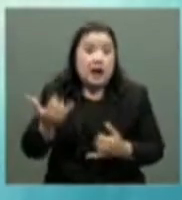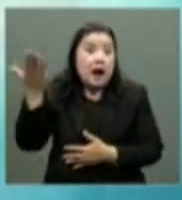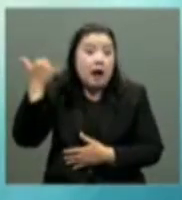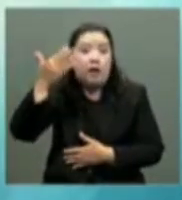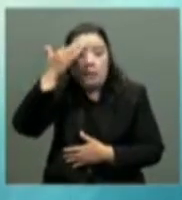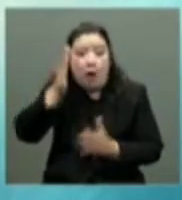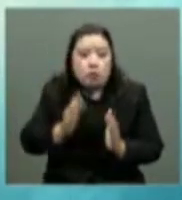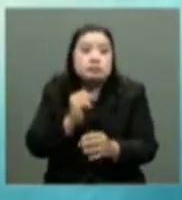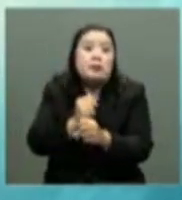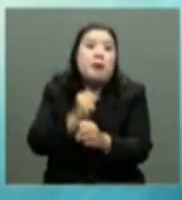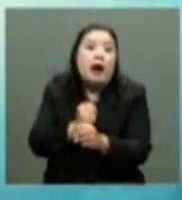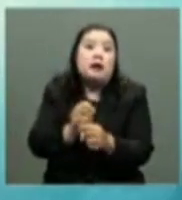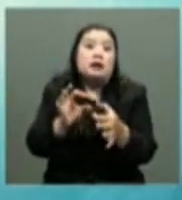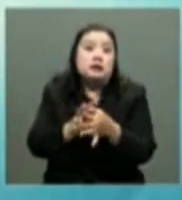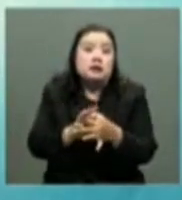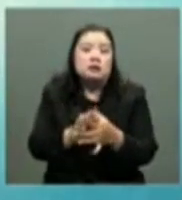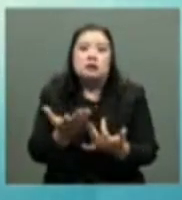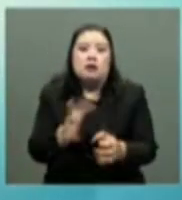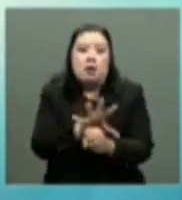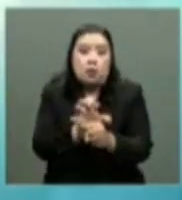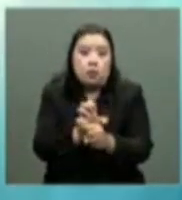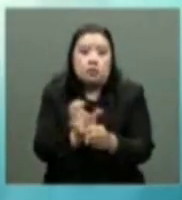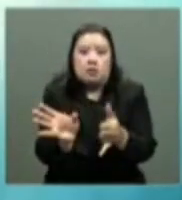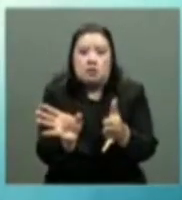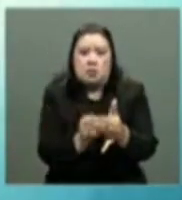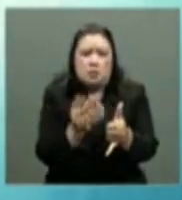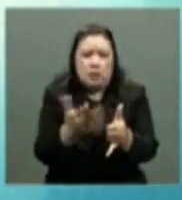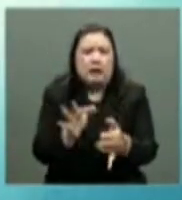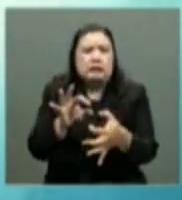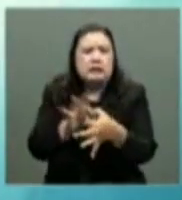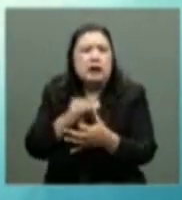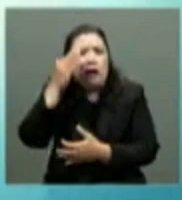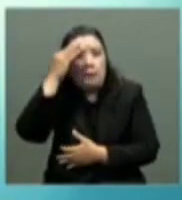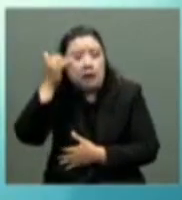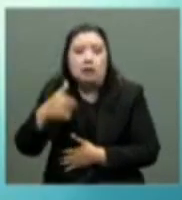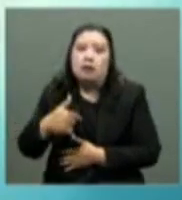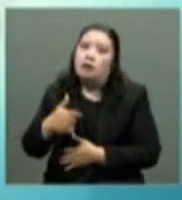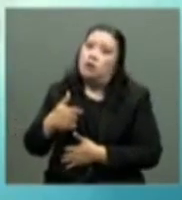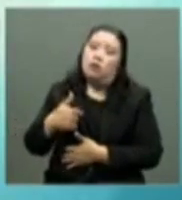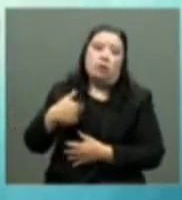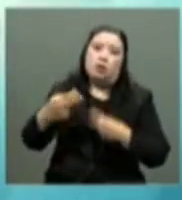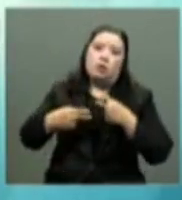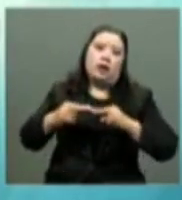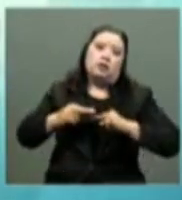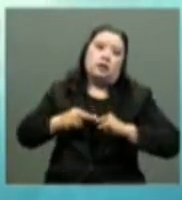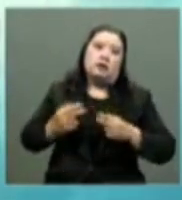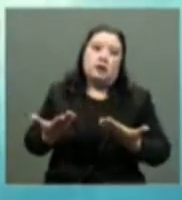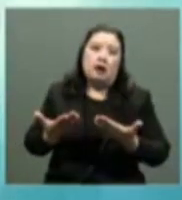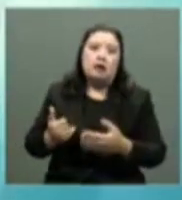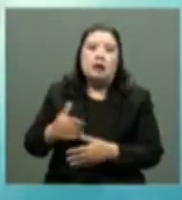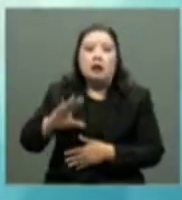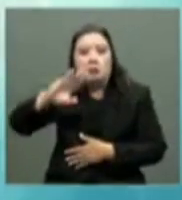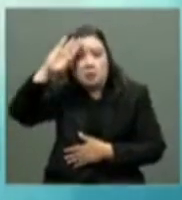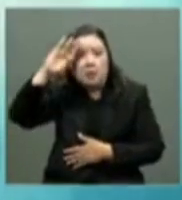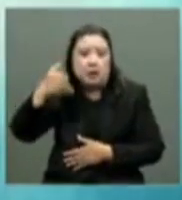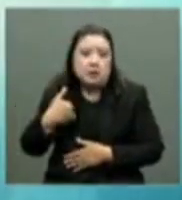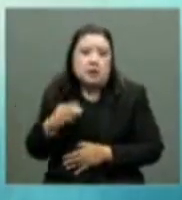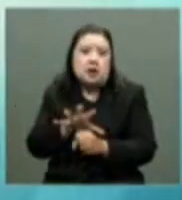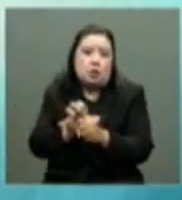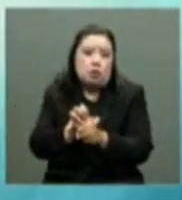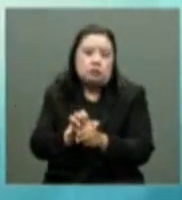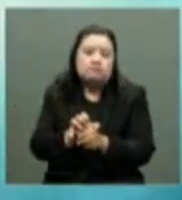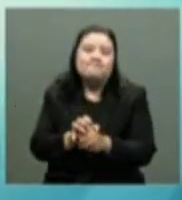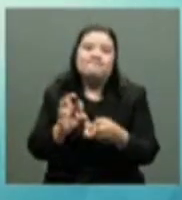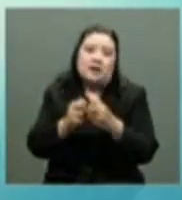รงงานทางด้านบุคลากรทางการแพทย์ออกไปเพราะเขาไม่สามารถที่จะดูแลตัวเองแล้วก็ดูแลคนไข้ได้ก็ทำให้เกิด